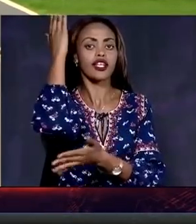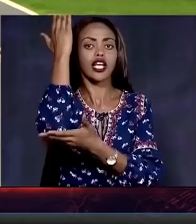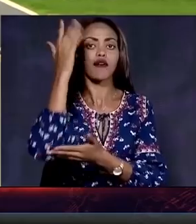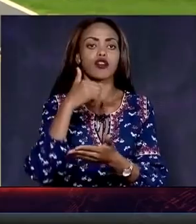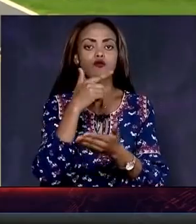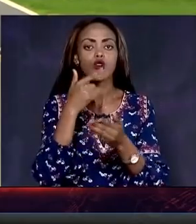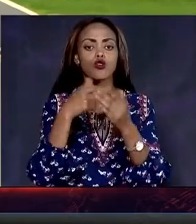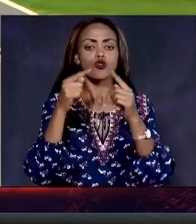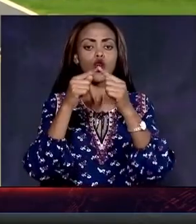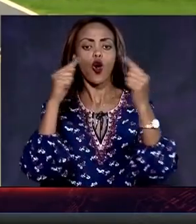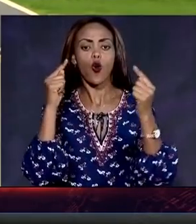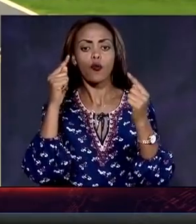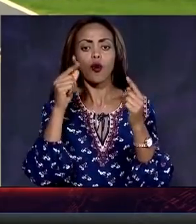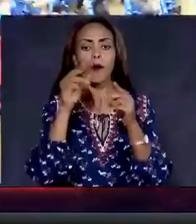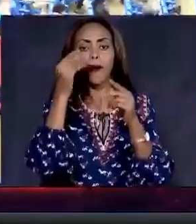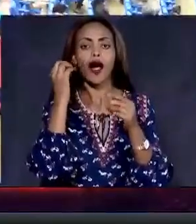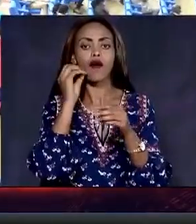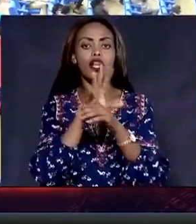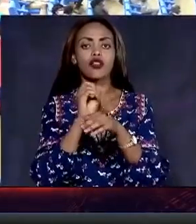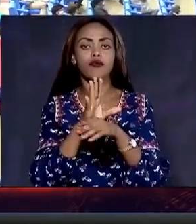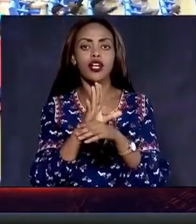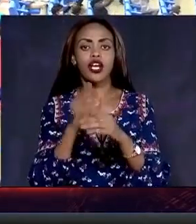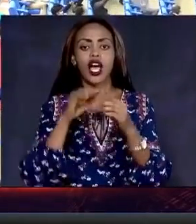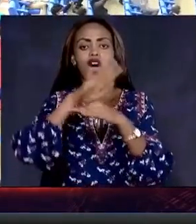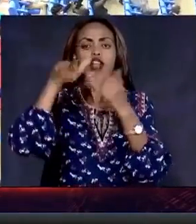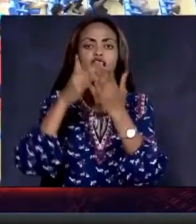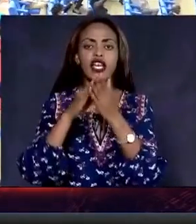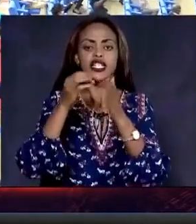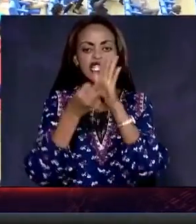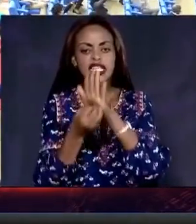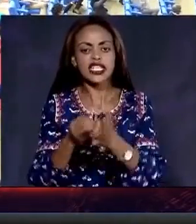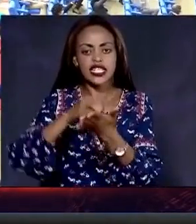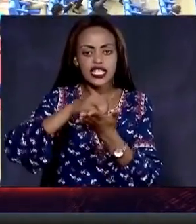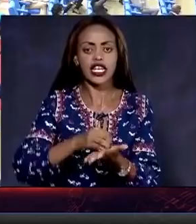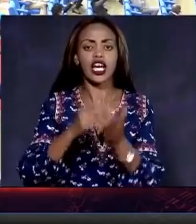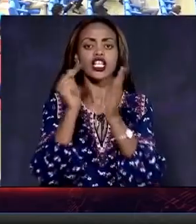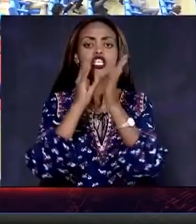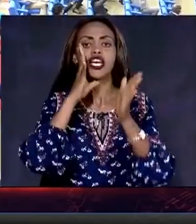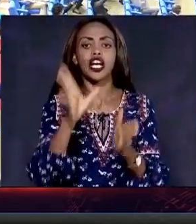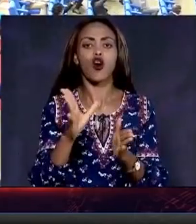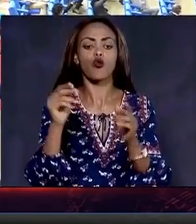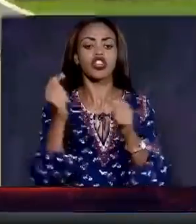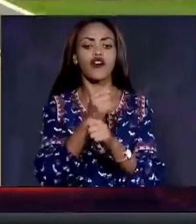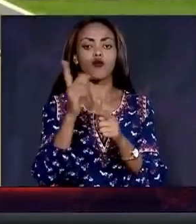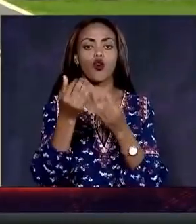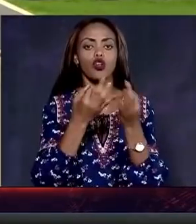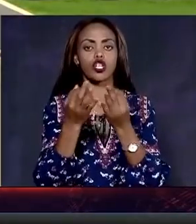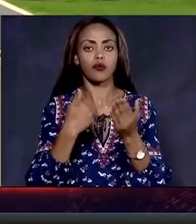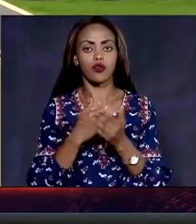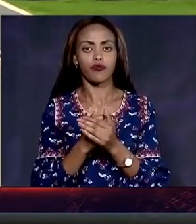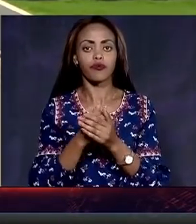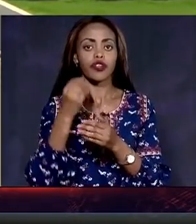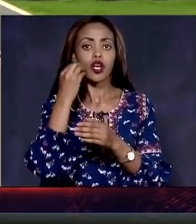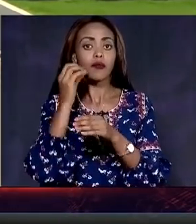اتی بتقاومو ابالات بیت مخرن عبلالای دگافن زس ادغه زی حقاو تقبار مخانو گلیت املوم نای بیت